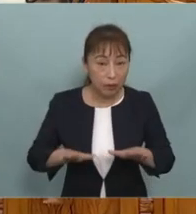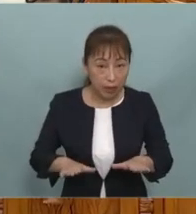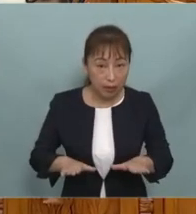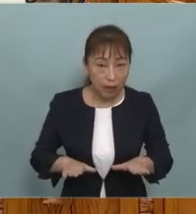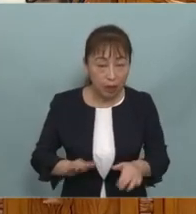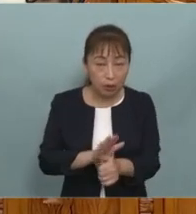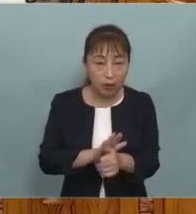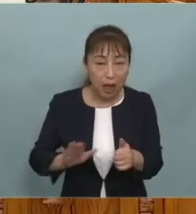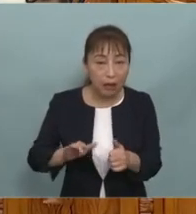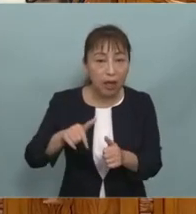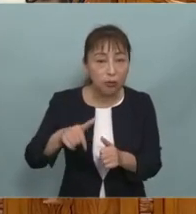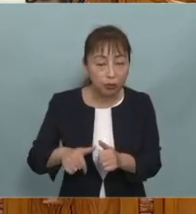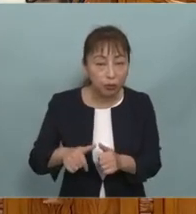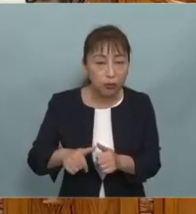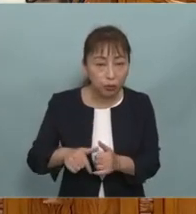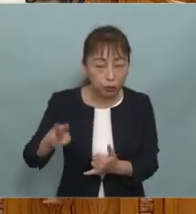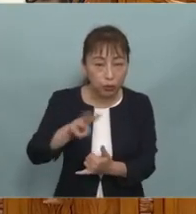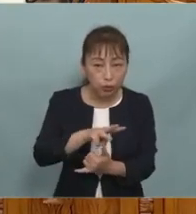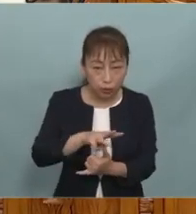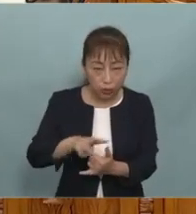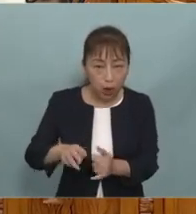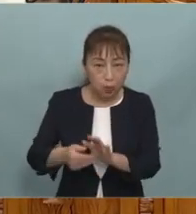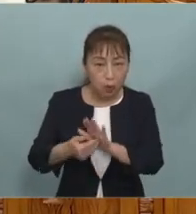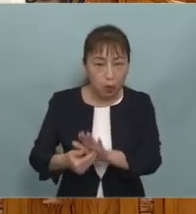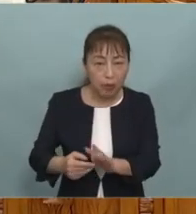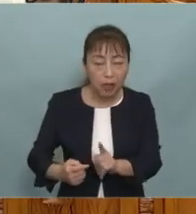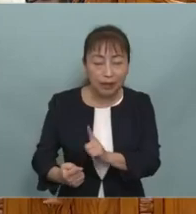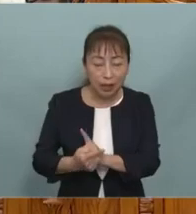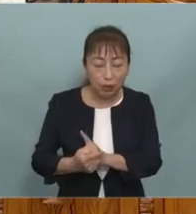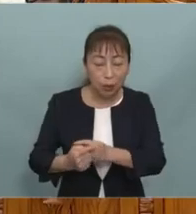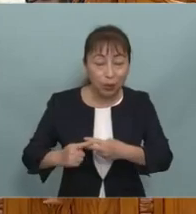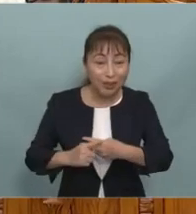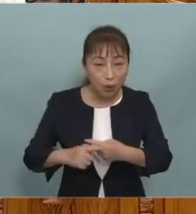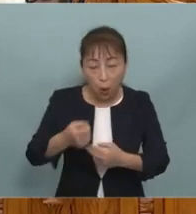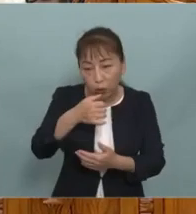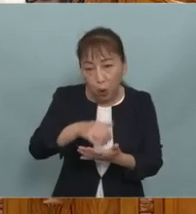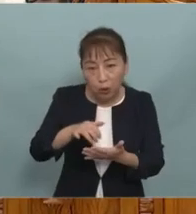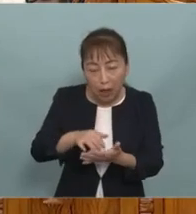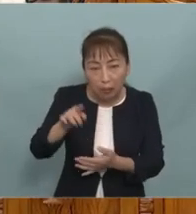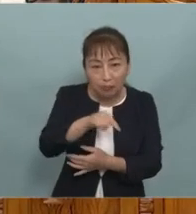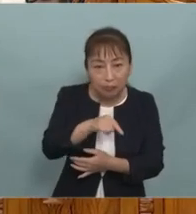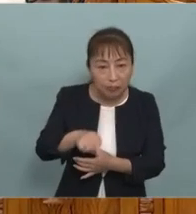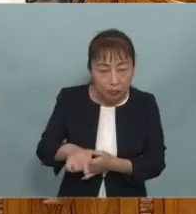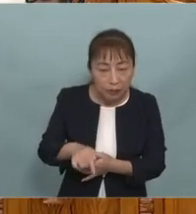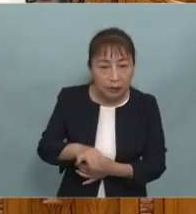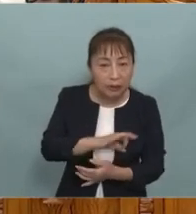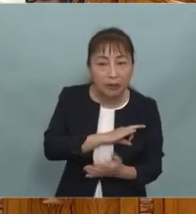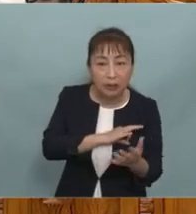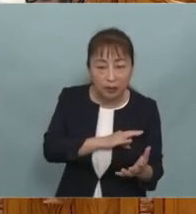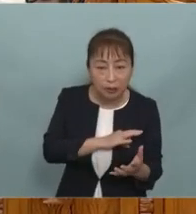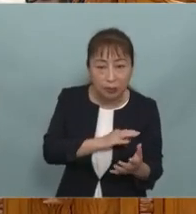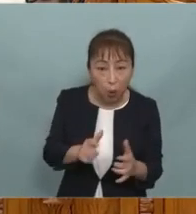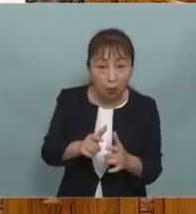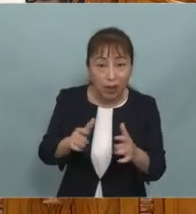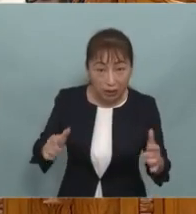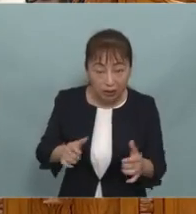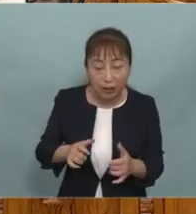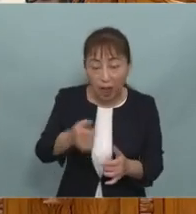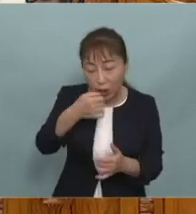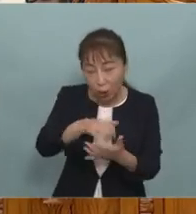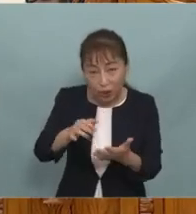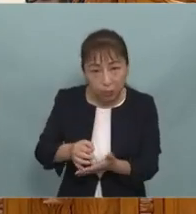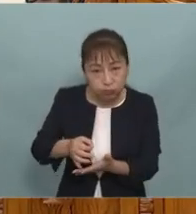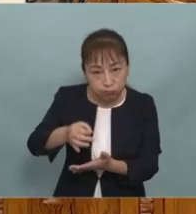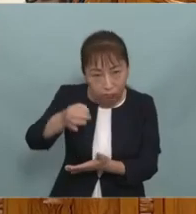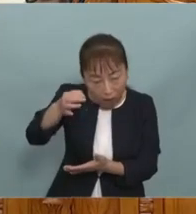内閣防災担当の機能を予算人員の両面において抜本的に強化するとと